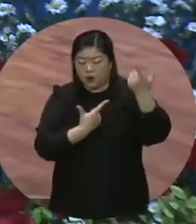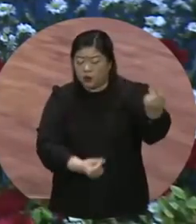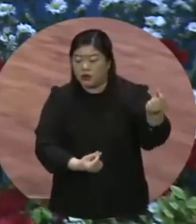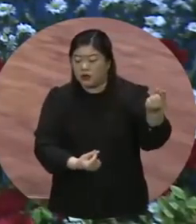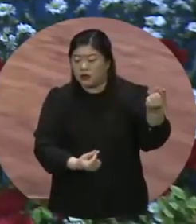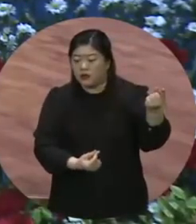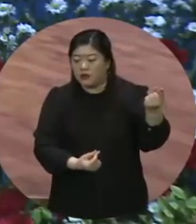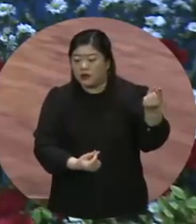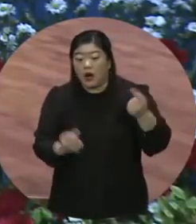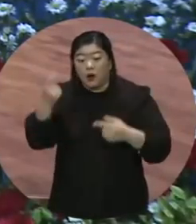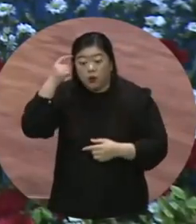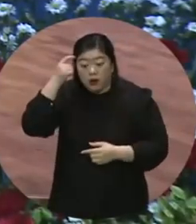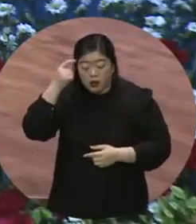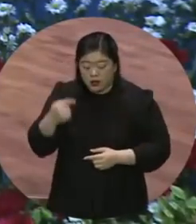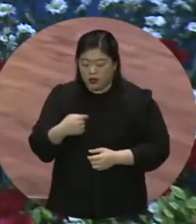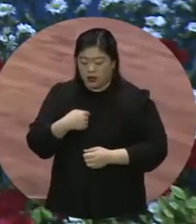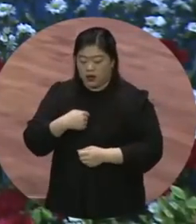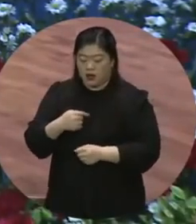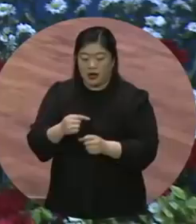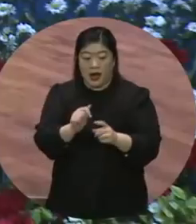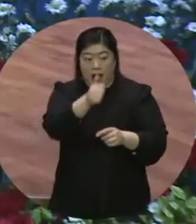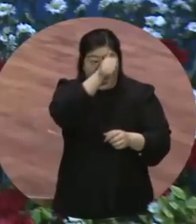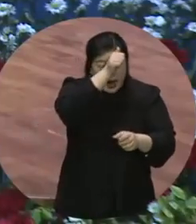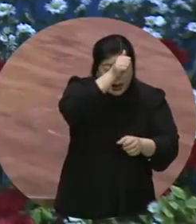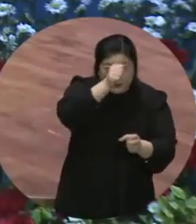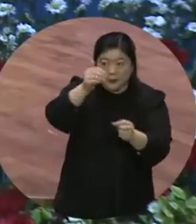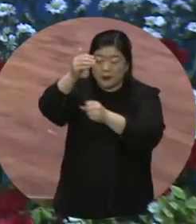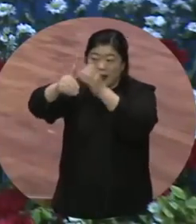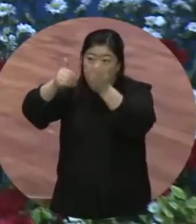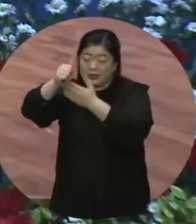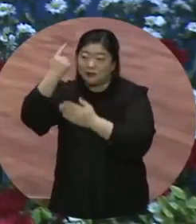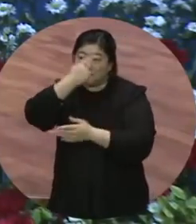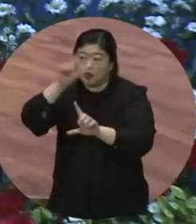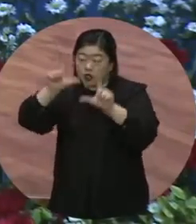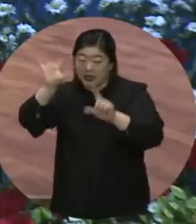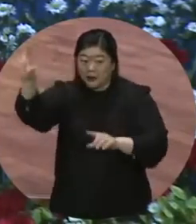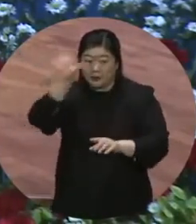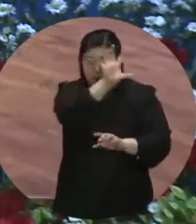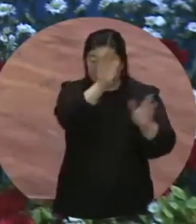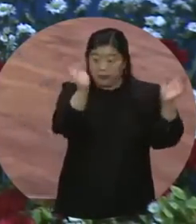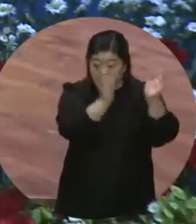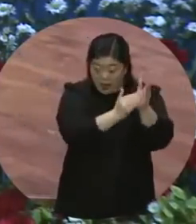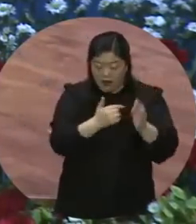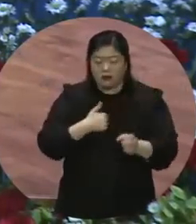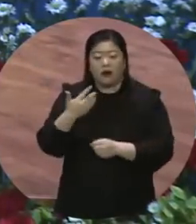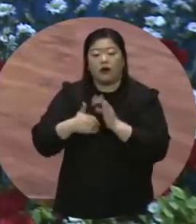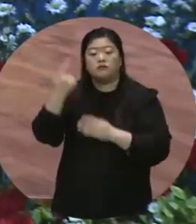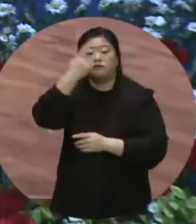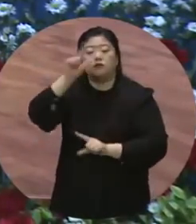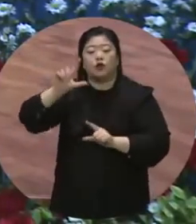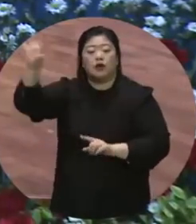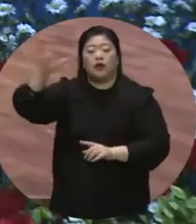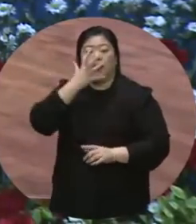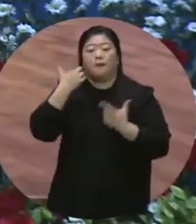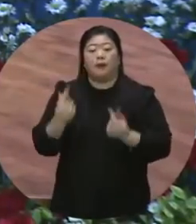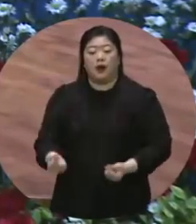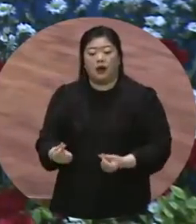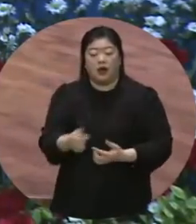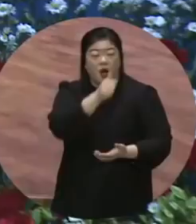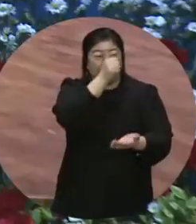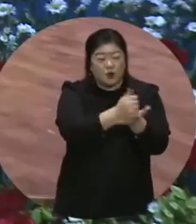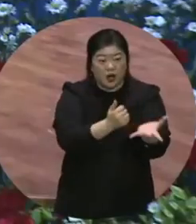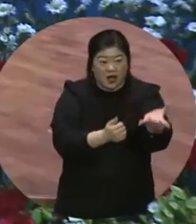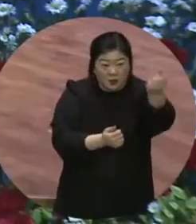존재로 창조되었는데 인간이 죄로 지음으로 말미암아 모든 특권을 다